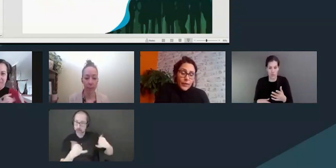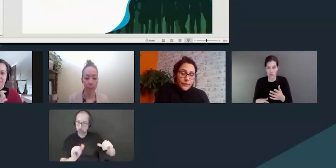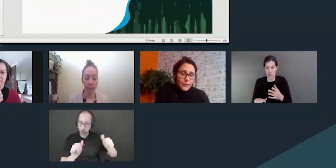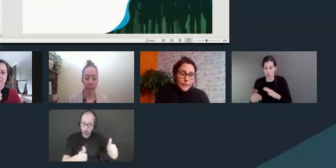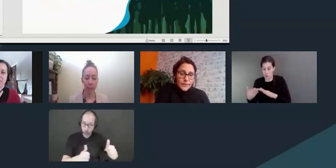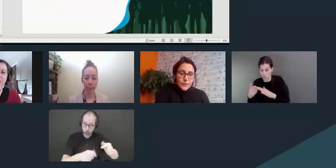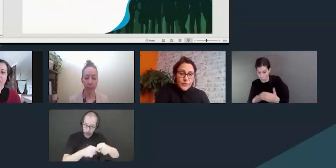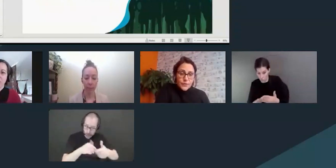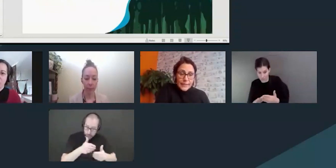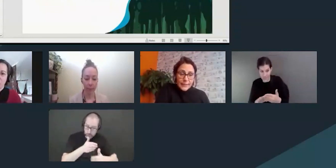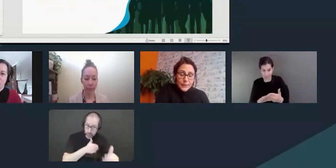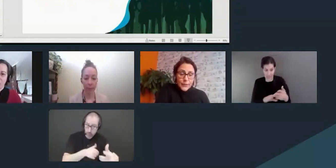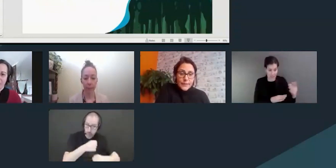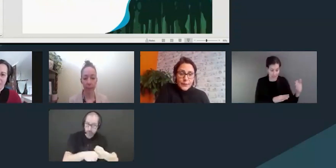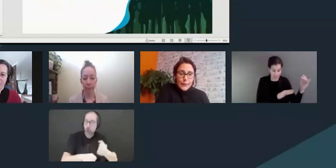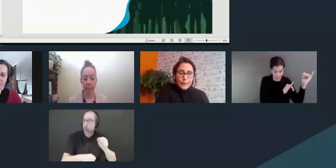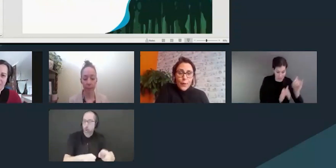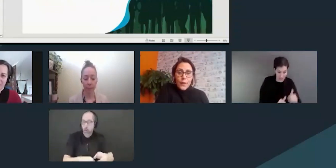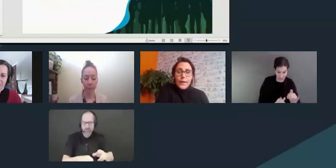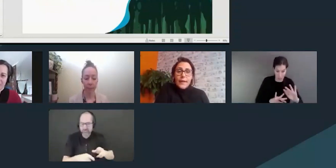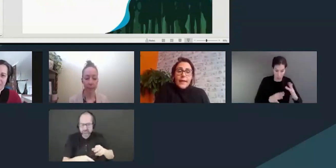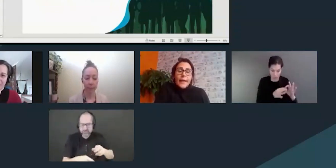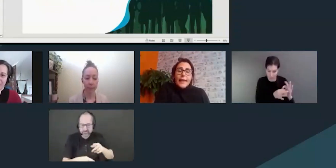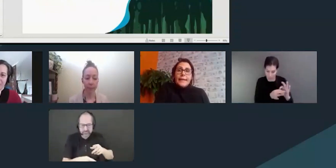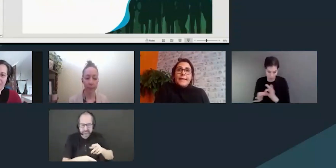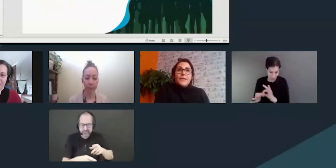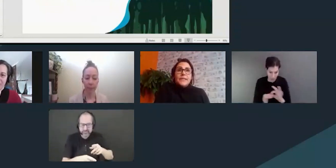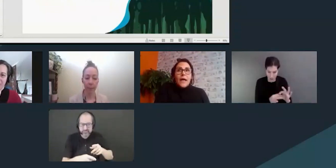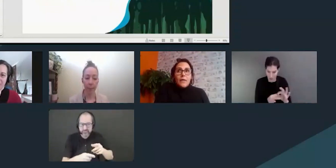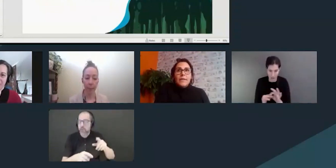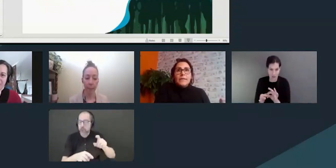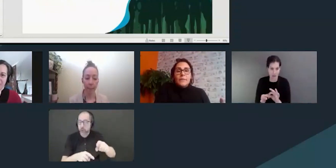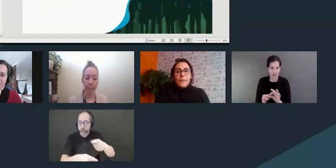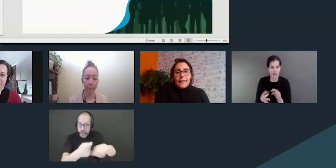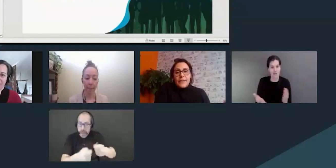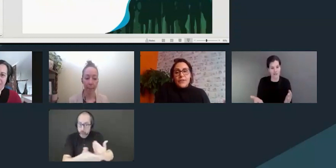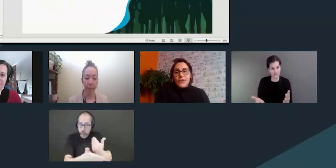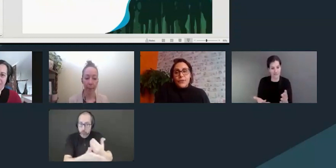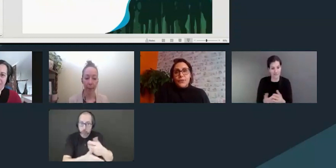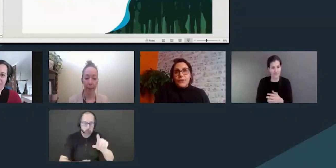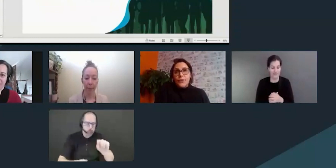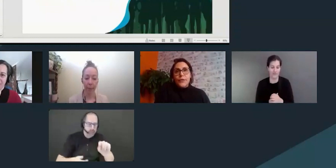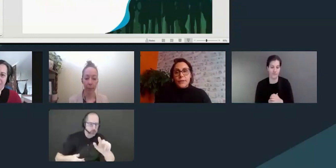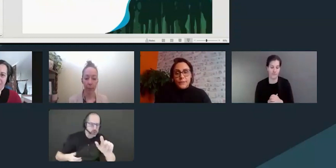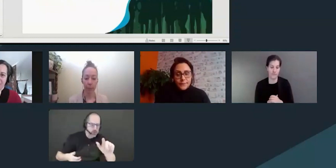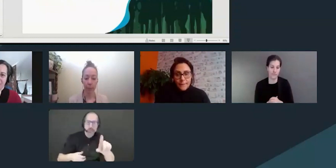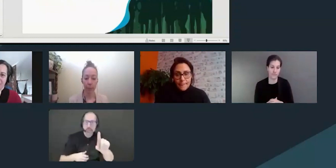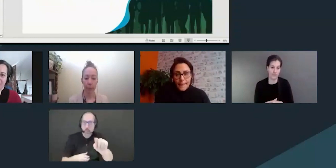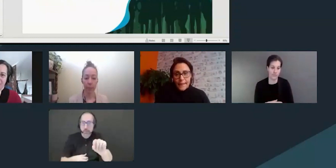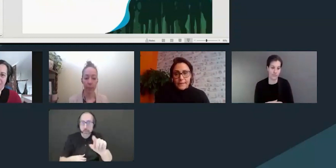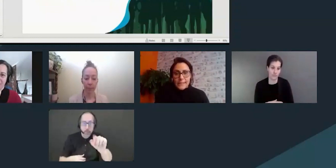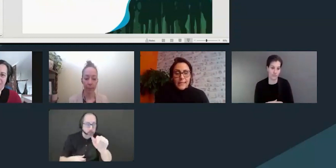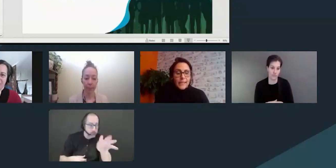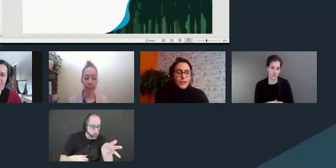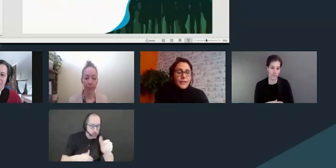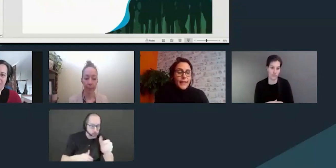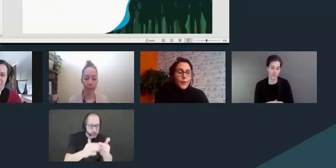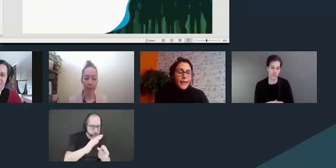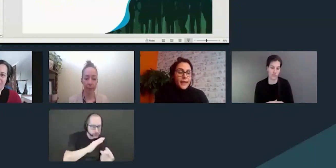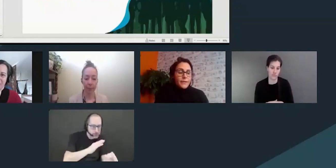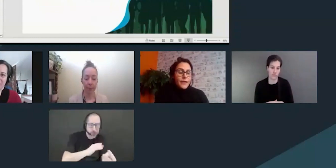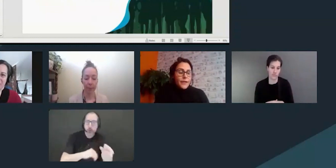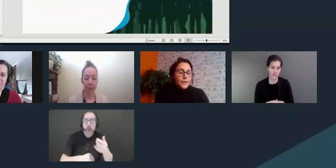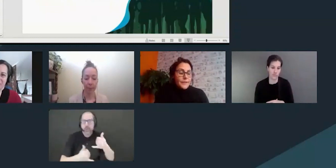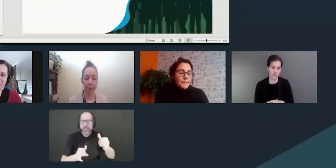récemment, pourraient justement nous être utiles et nous permettre aussi de nous développer. Et donc,